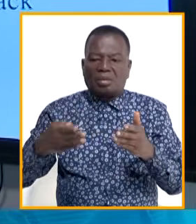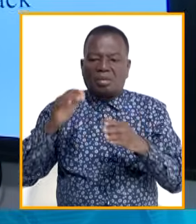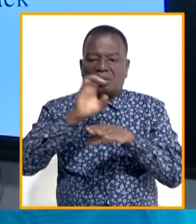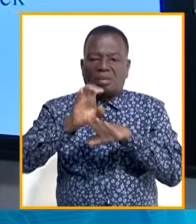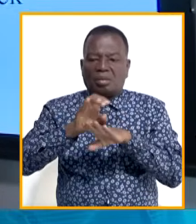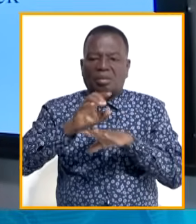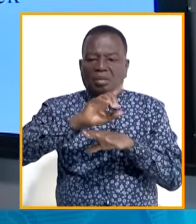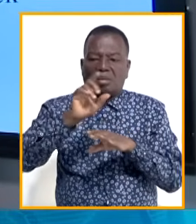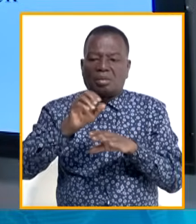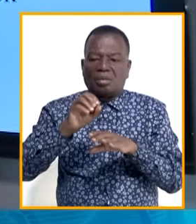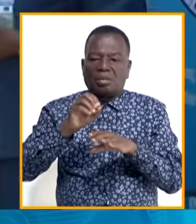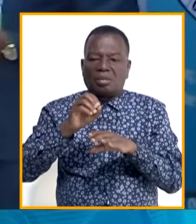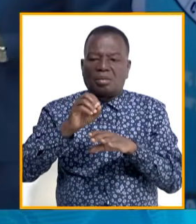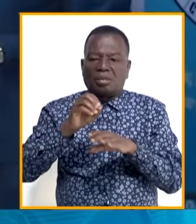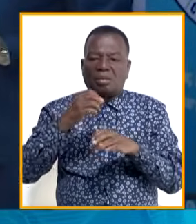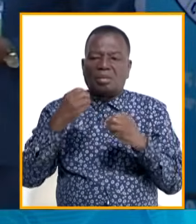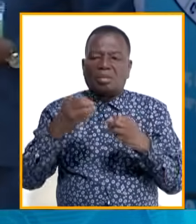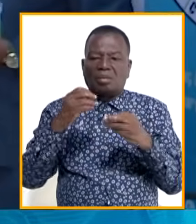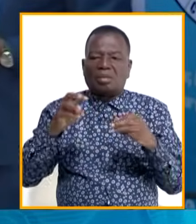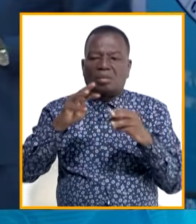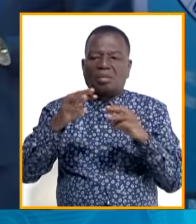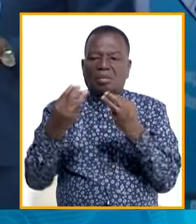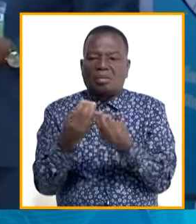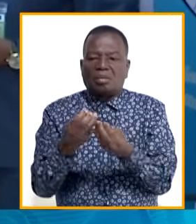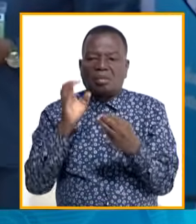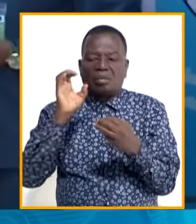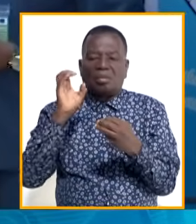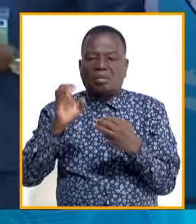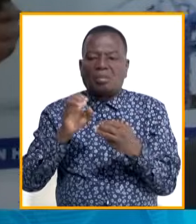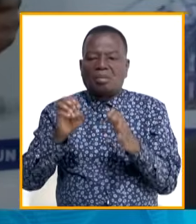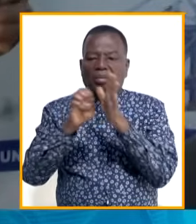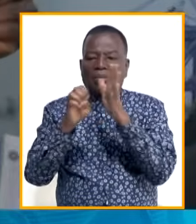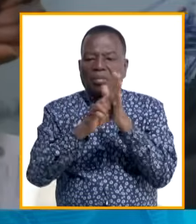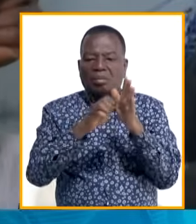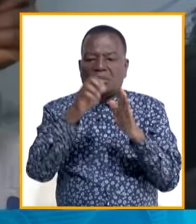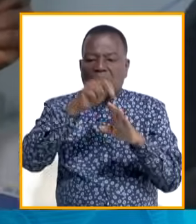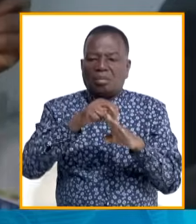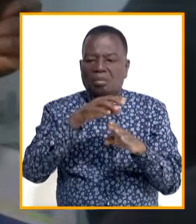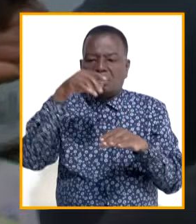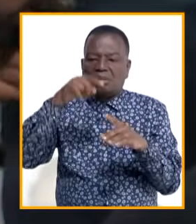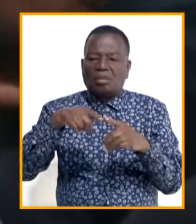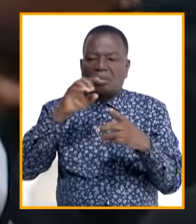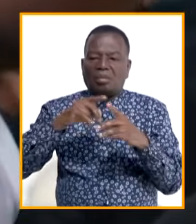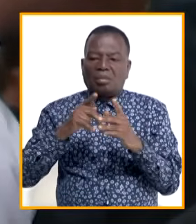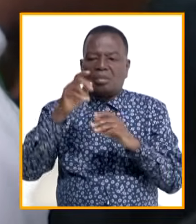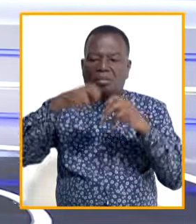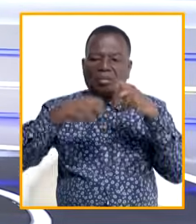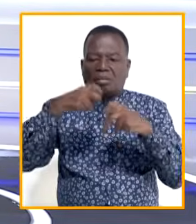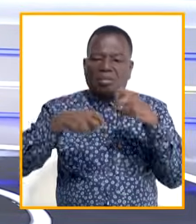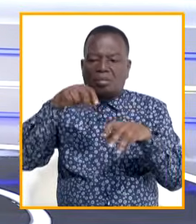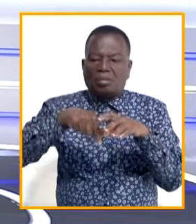Yaoundé ? Au menu, plusieurs panels, conférences et des expositions relatives à cette